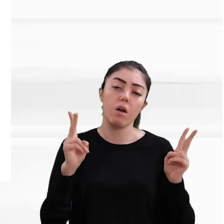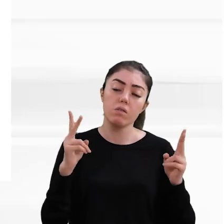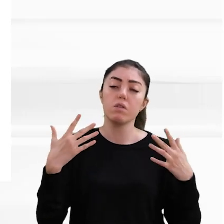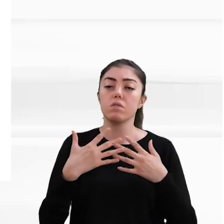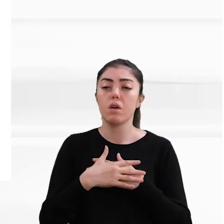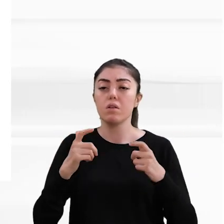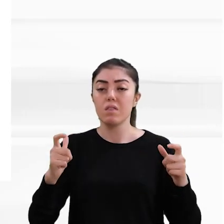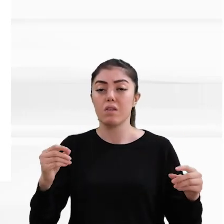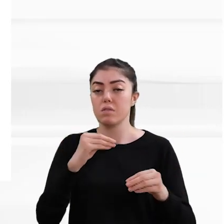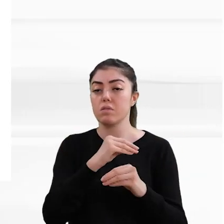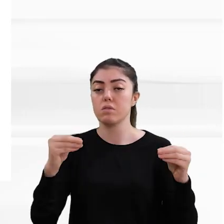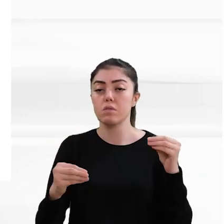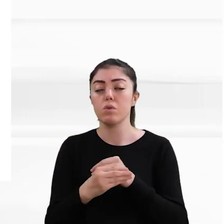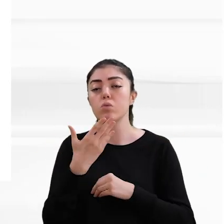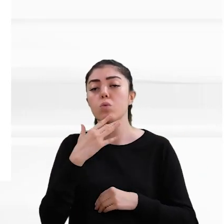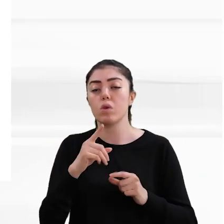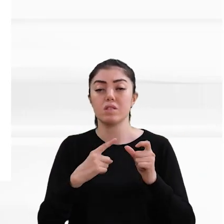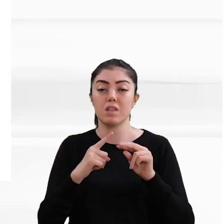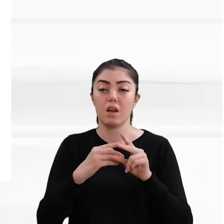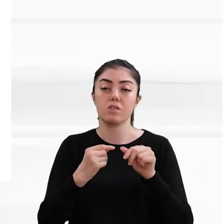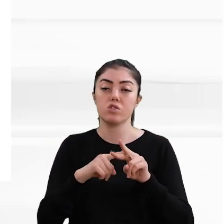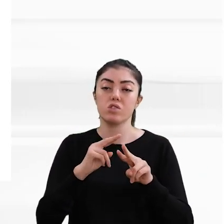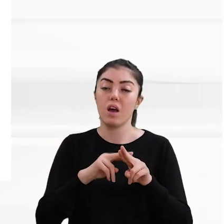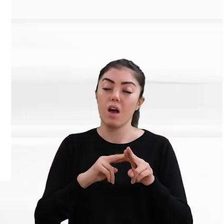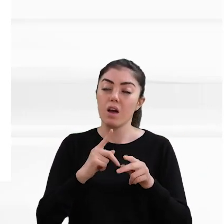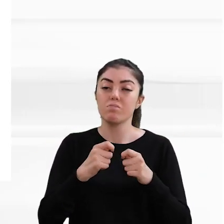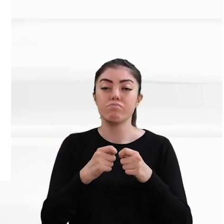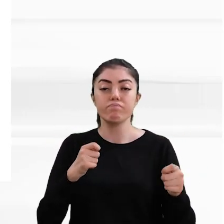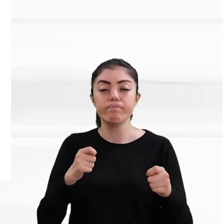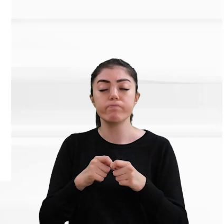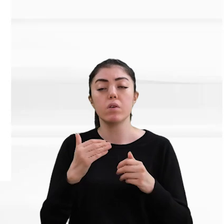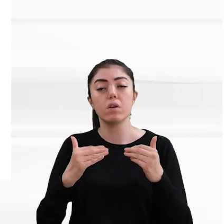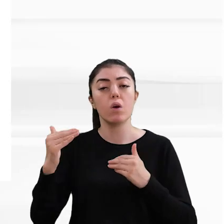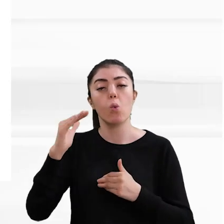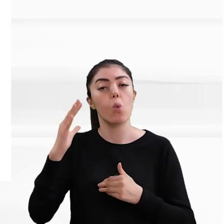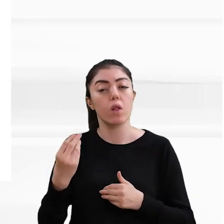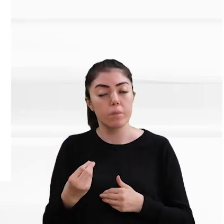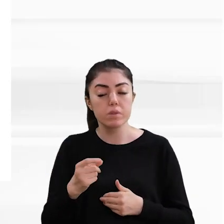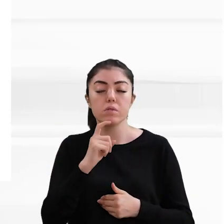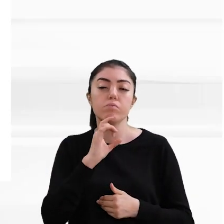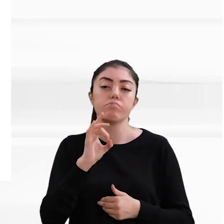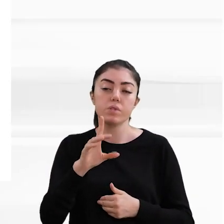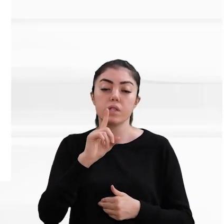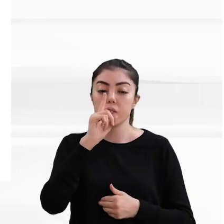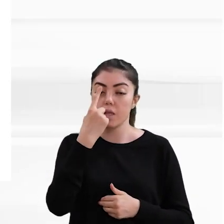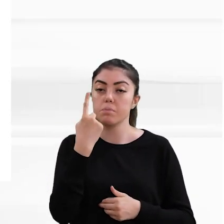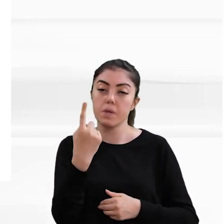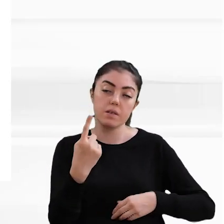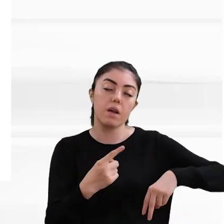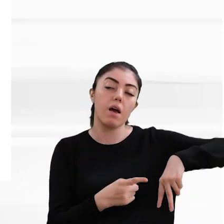yer değiştirir. Hayır, aydınlık ve karanlık saçaklar yer değiştirmez. Sadece saçak genişlikleri artar. Üçüncü yargımız